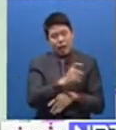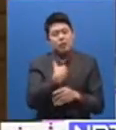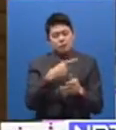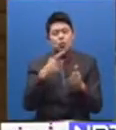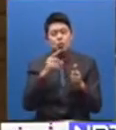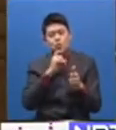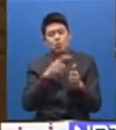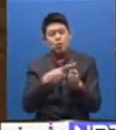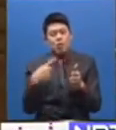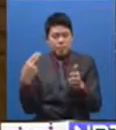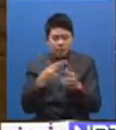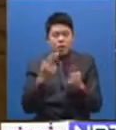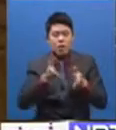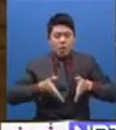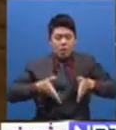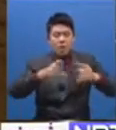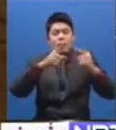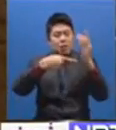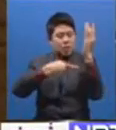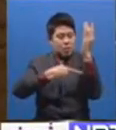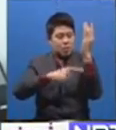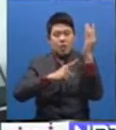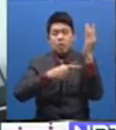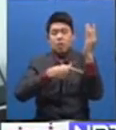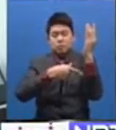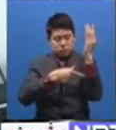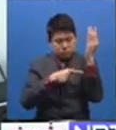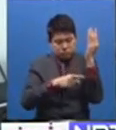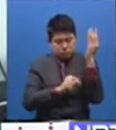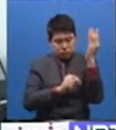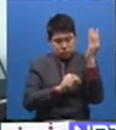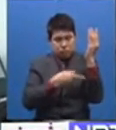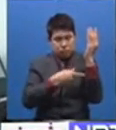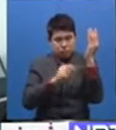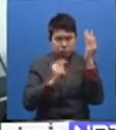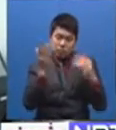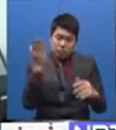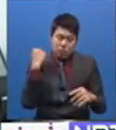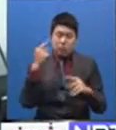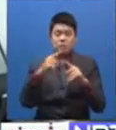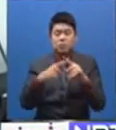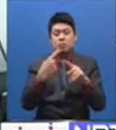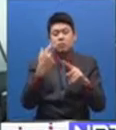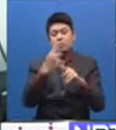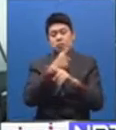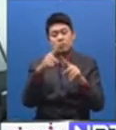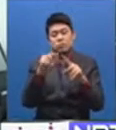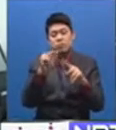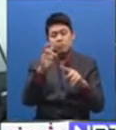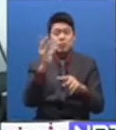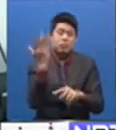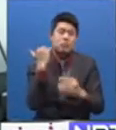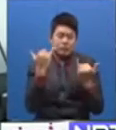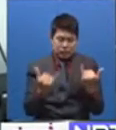สาย 42บ้านจาปือแปะหมู่ที่ 3ตำบลตันหยงดาอำเภอยลิจังหวัดปัตานีเมื่อวันที่ 27พฤพศจิกายนที่ผ่านมา